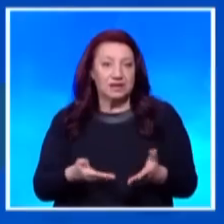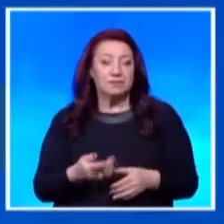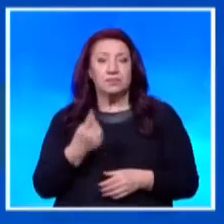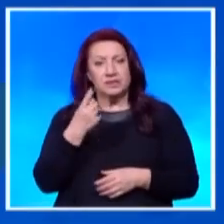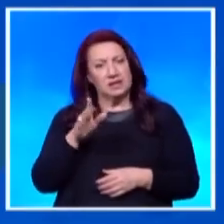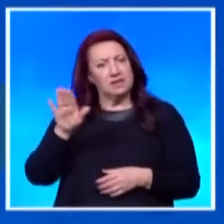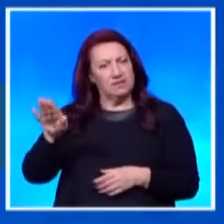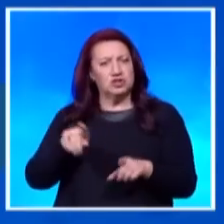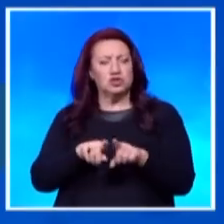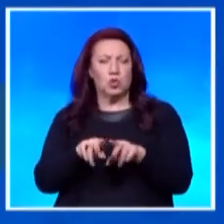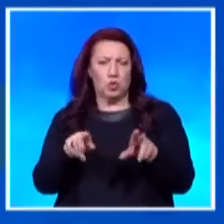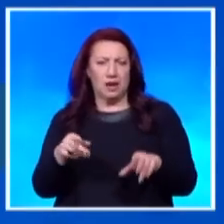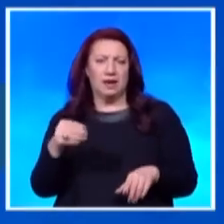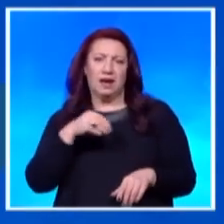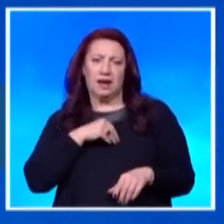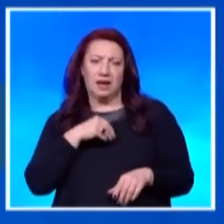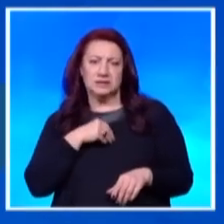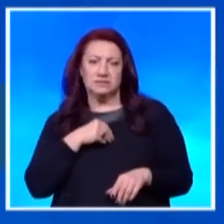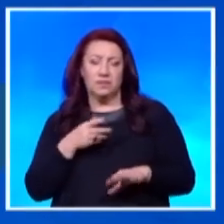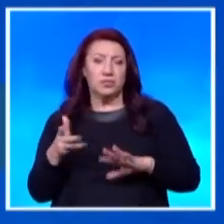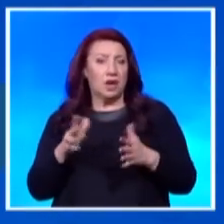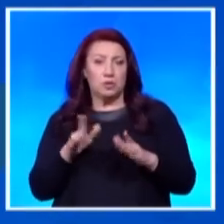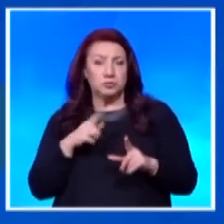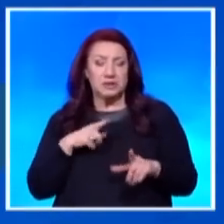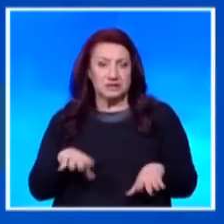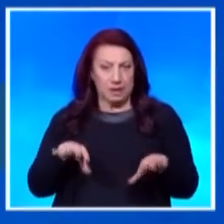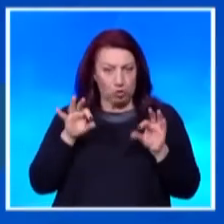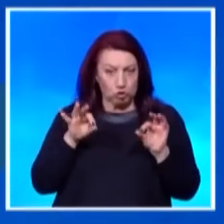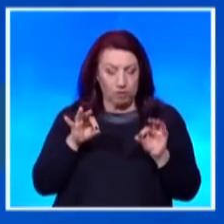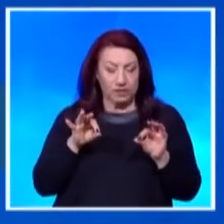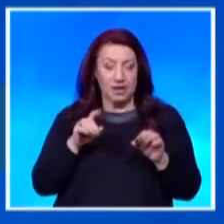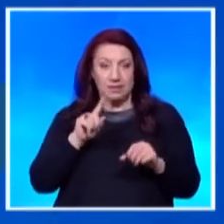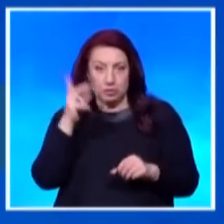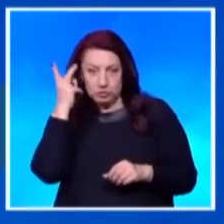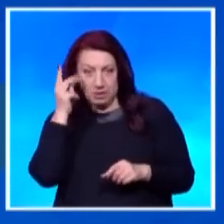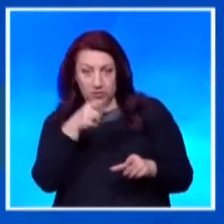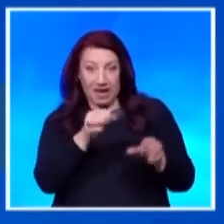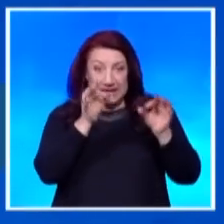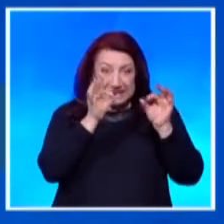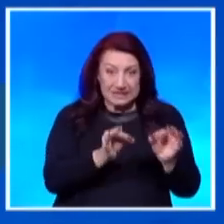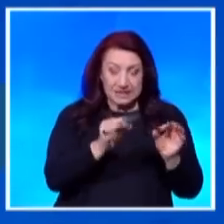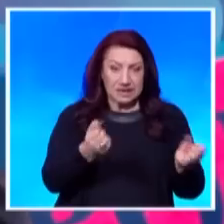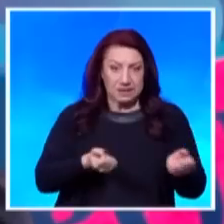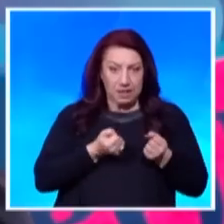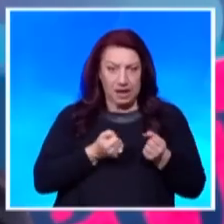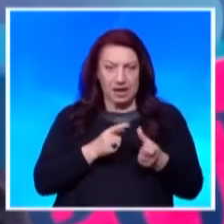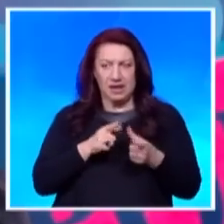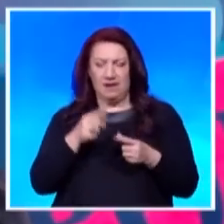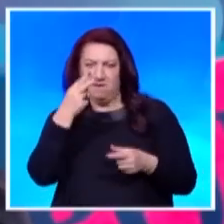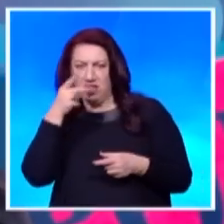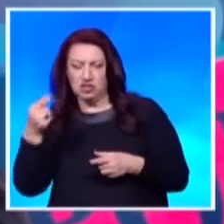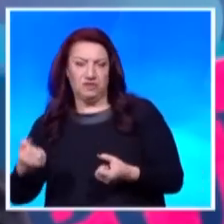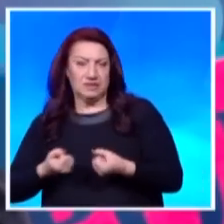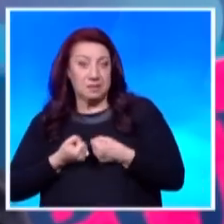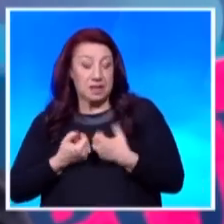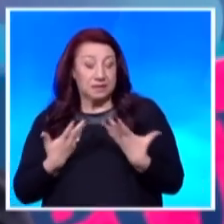че може би не сме готови още да различим това реална или нереална заплаха. Как да стане това? Не